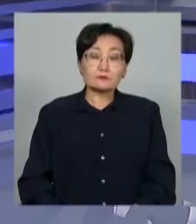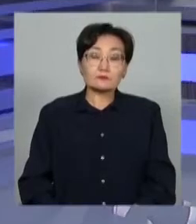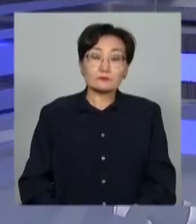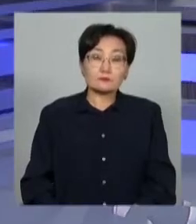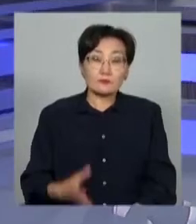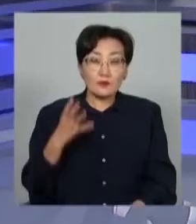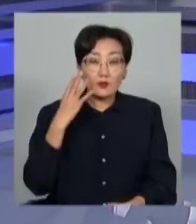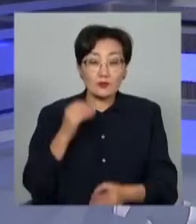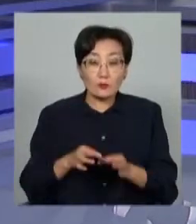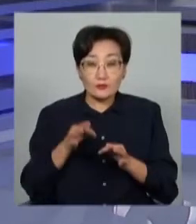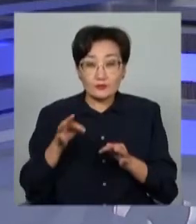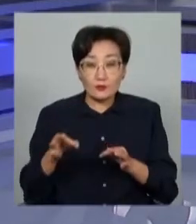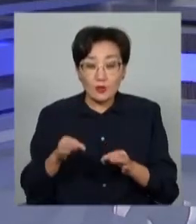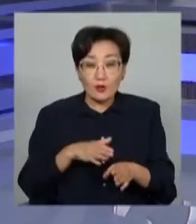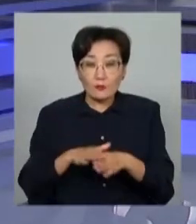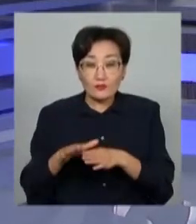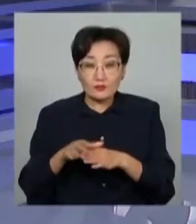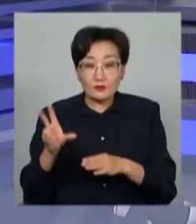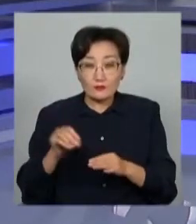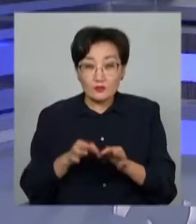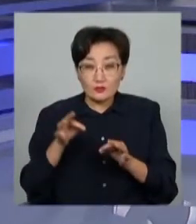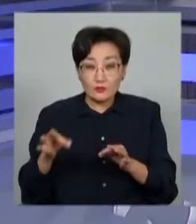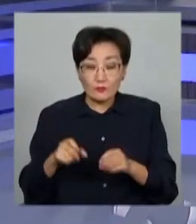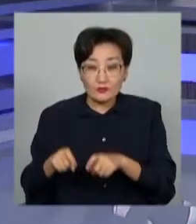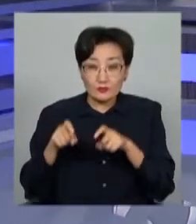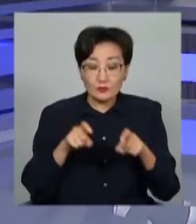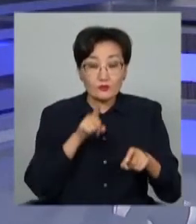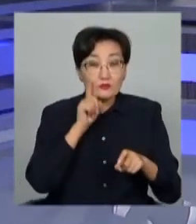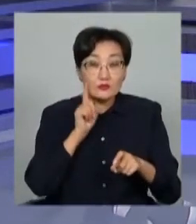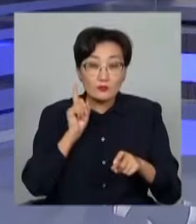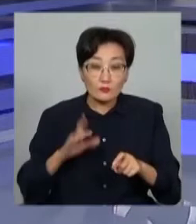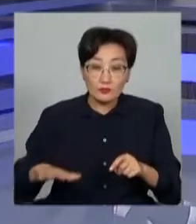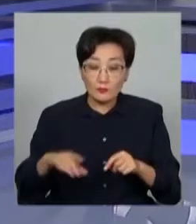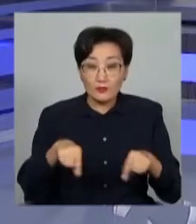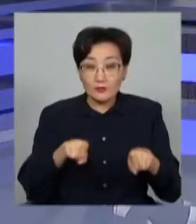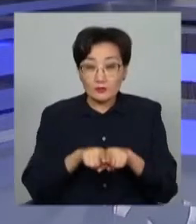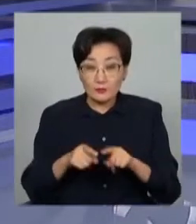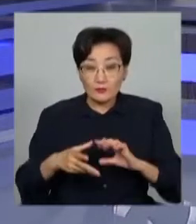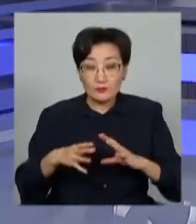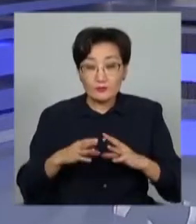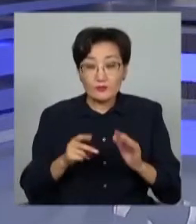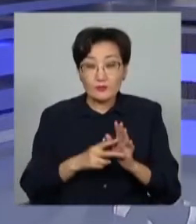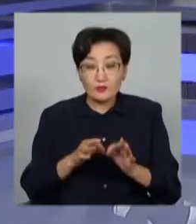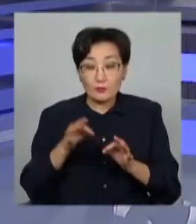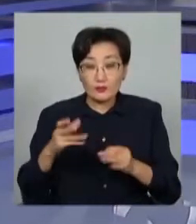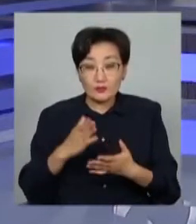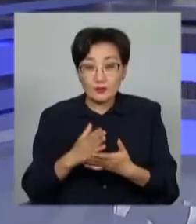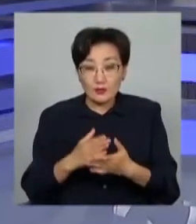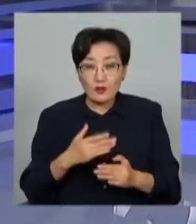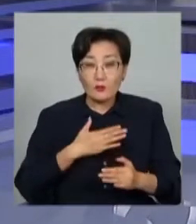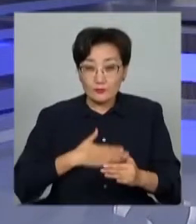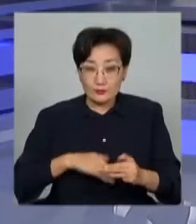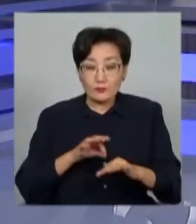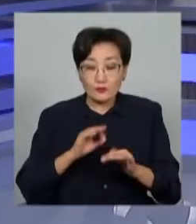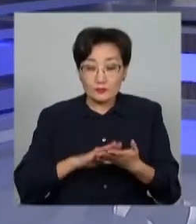алматинская область пополнила число регионов перешедших в зеленую зону таким образом семи областях наблюдается благоприятная